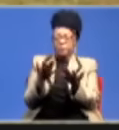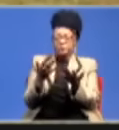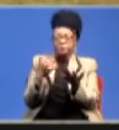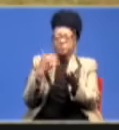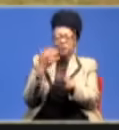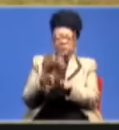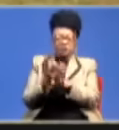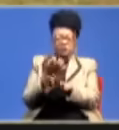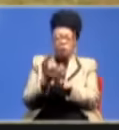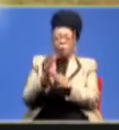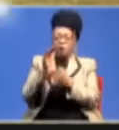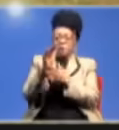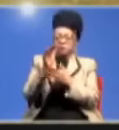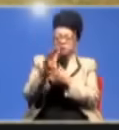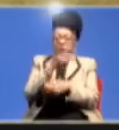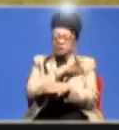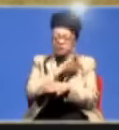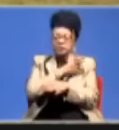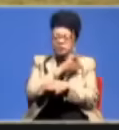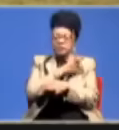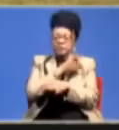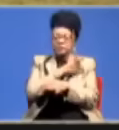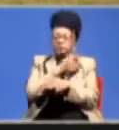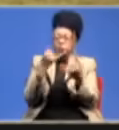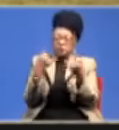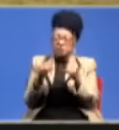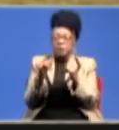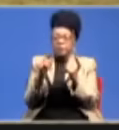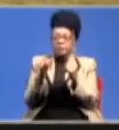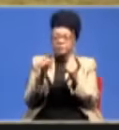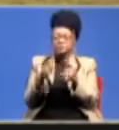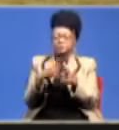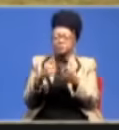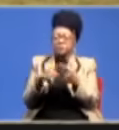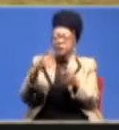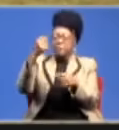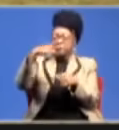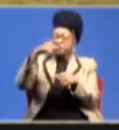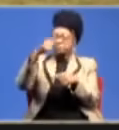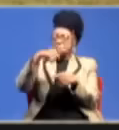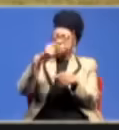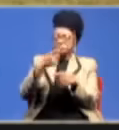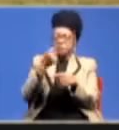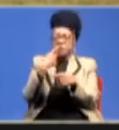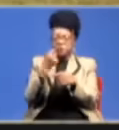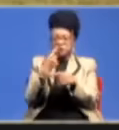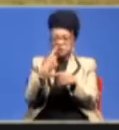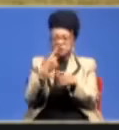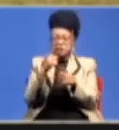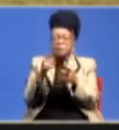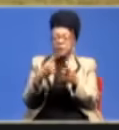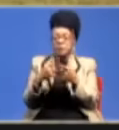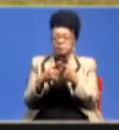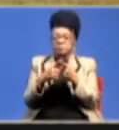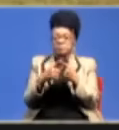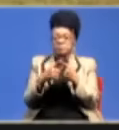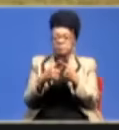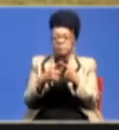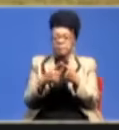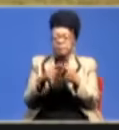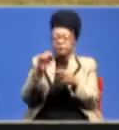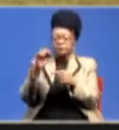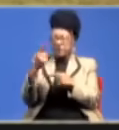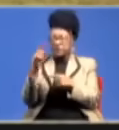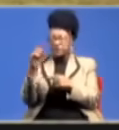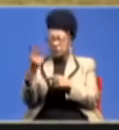tukiwa tunashikia daktari, amtengeneze, anakawekwa maji na kusaidiwa na dawa, na hapo ya pia kwanza, ya